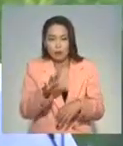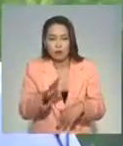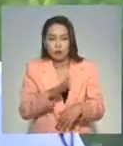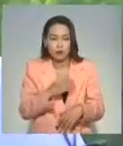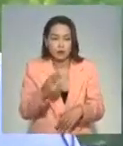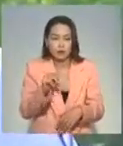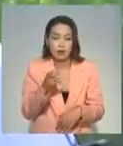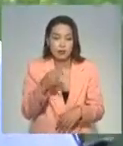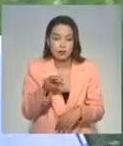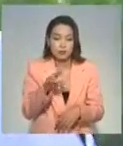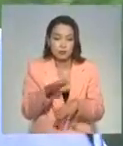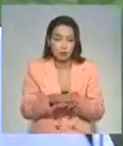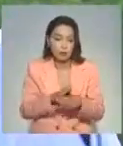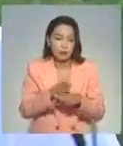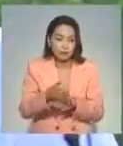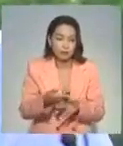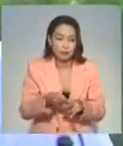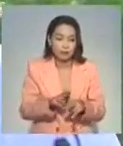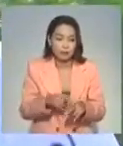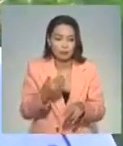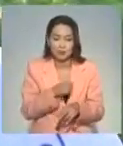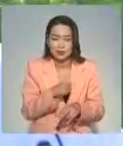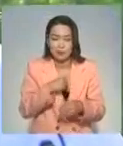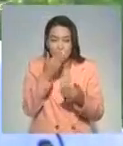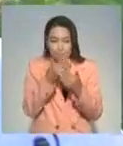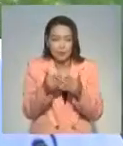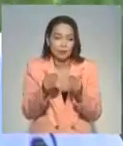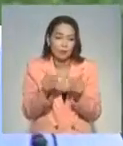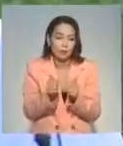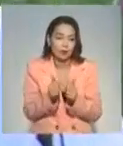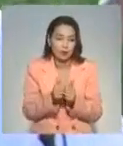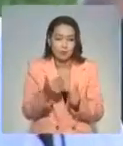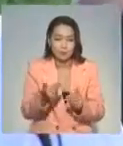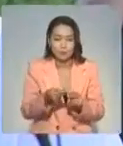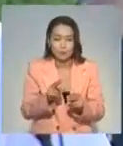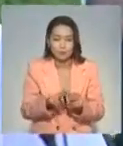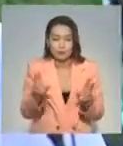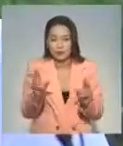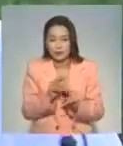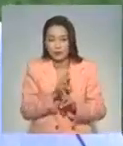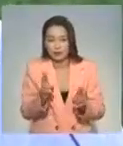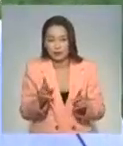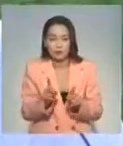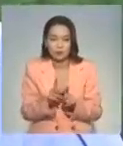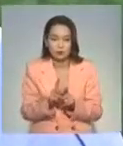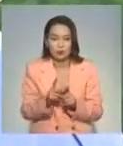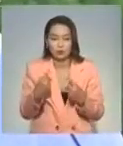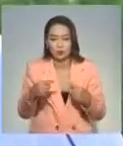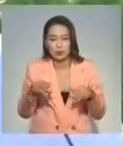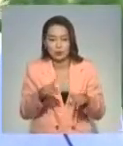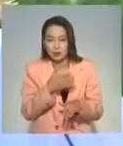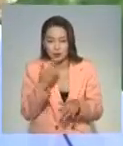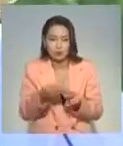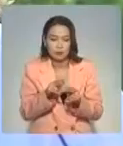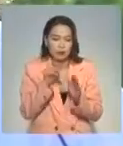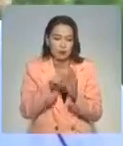Каспи банкке кіргелі отырғанмын өз шаруалармен. Бұл маған ең жақын орналасқан банк бөлімшесі. Алайда абырой болғанда басқа да шаруаларым шығып кешігіп келдім.